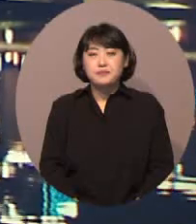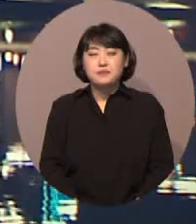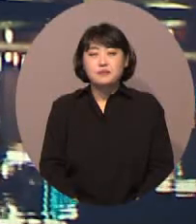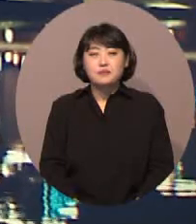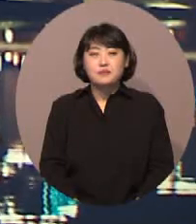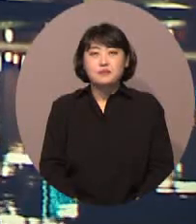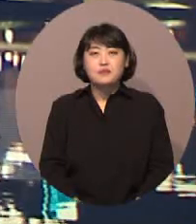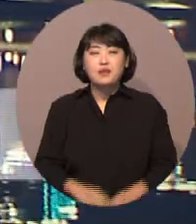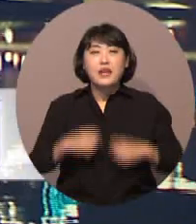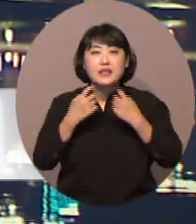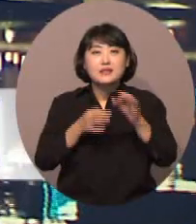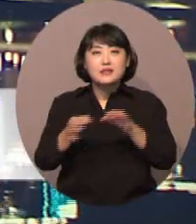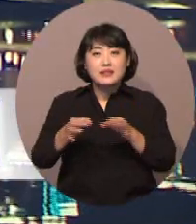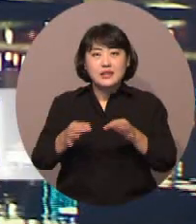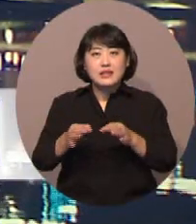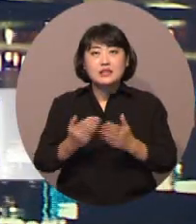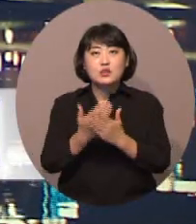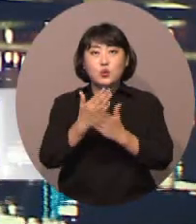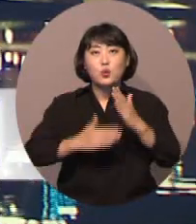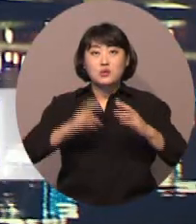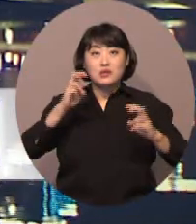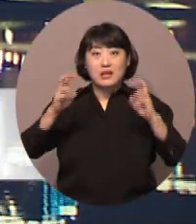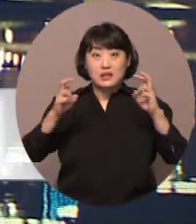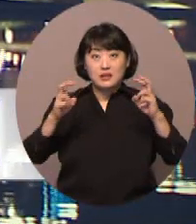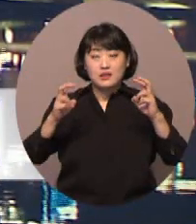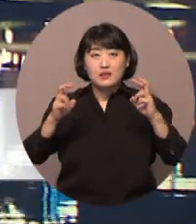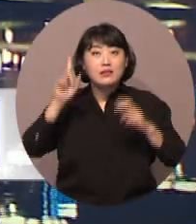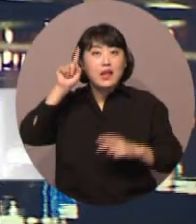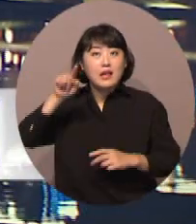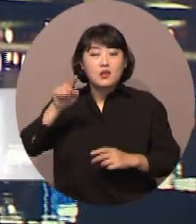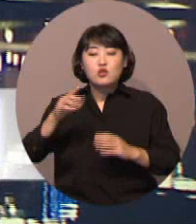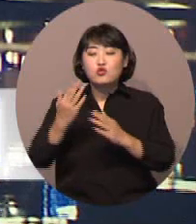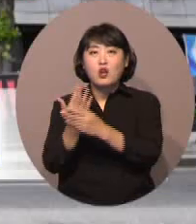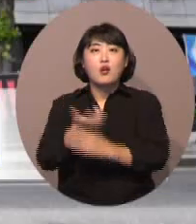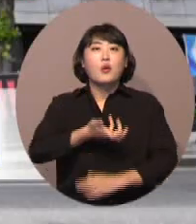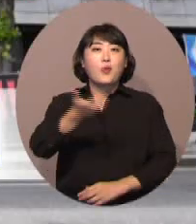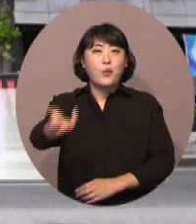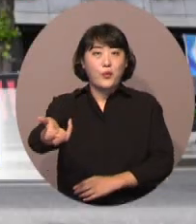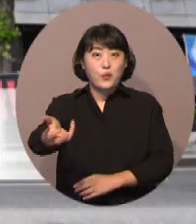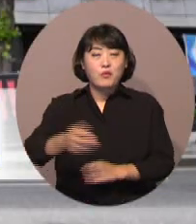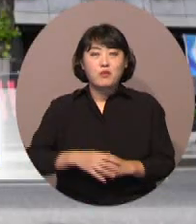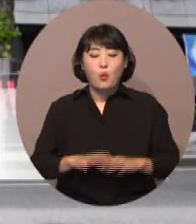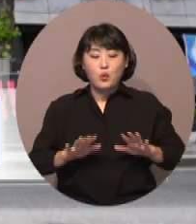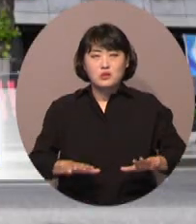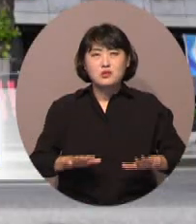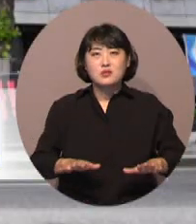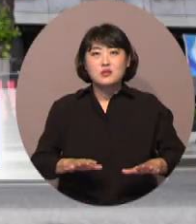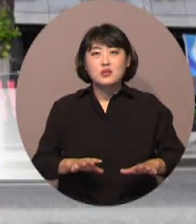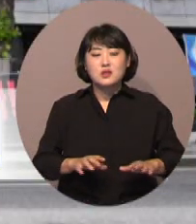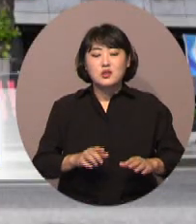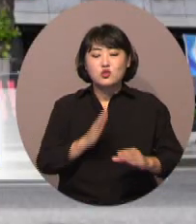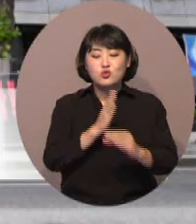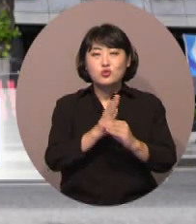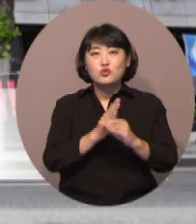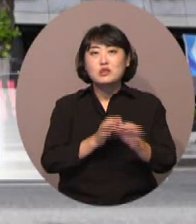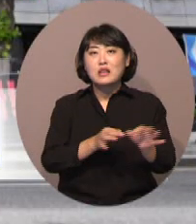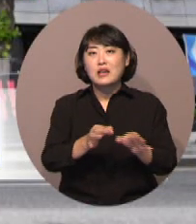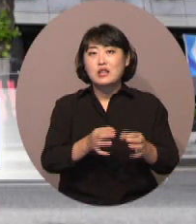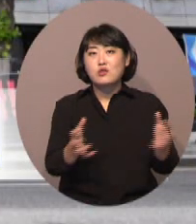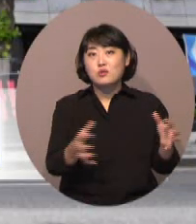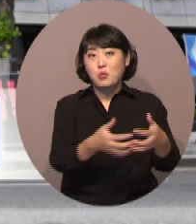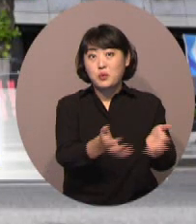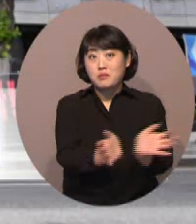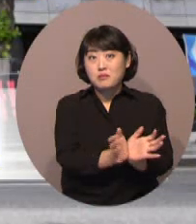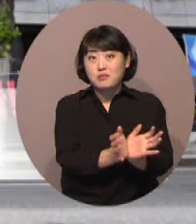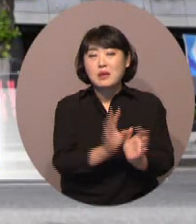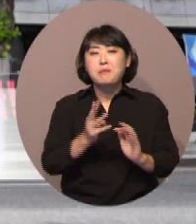소상공인 시장 진흥공단의 대전 유성 이전을 하루 앞둔 오늘 대전 중고 상인회 300여 명이 공단 앞에서 기자